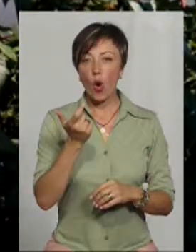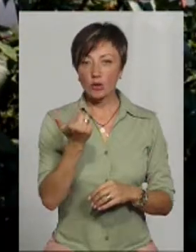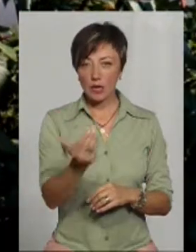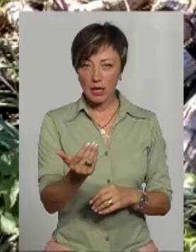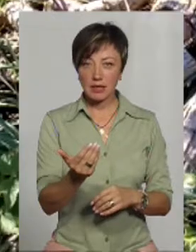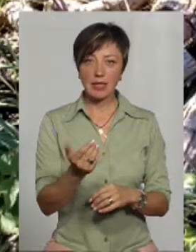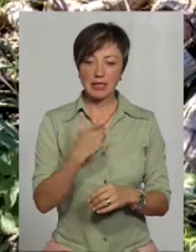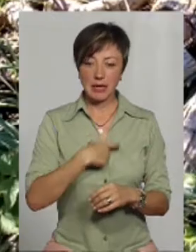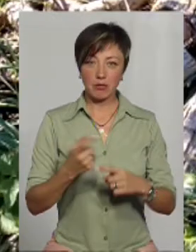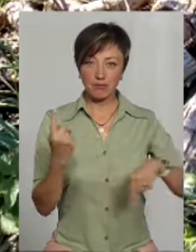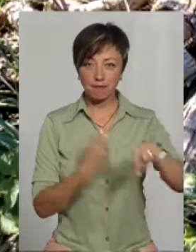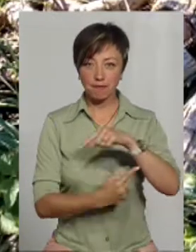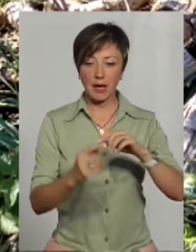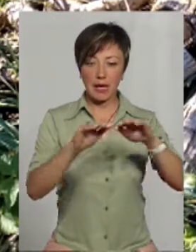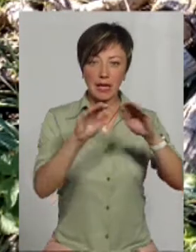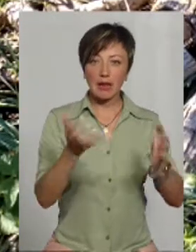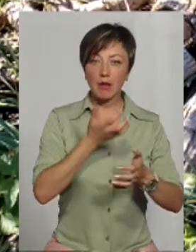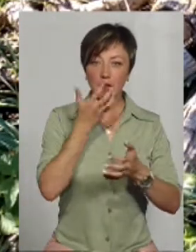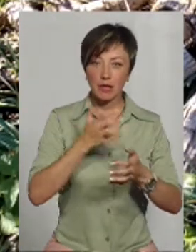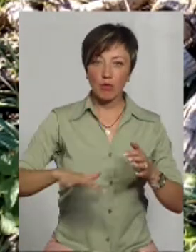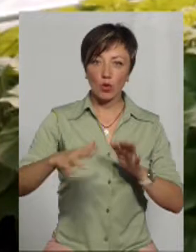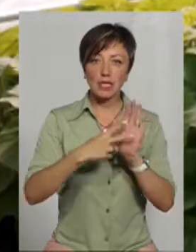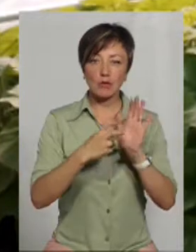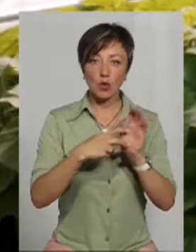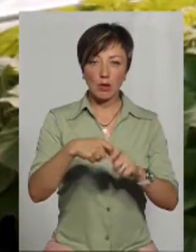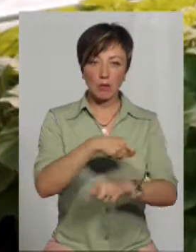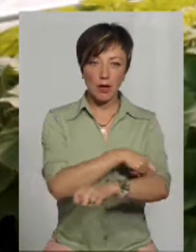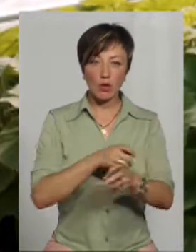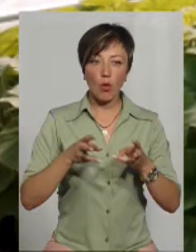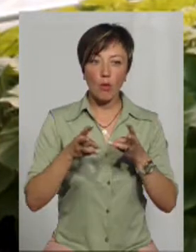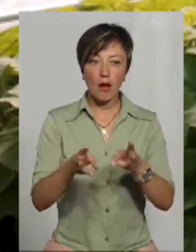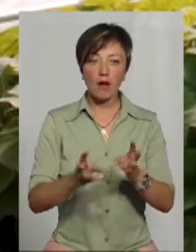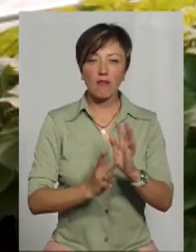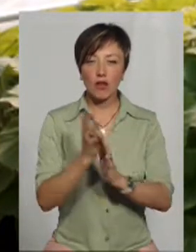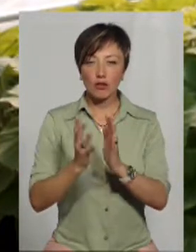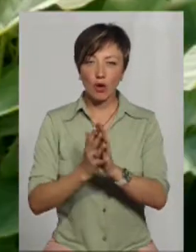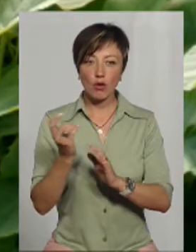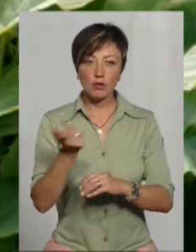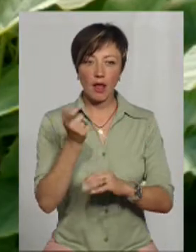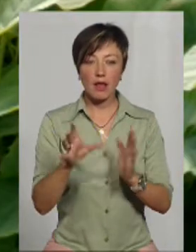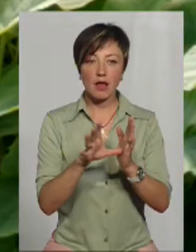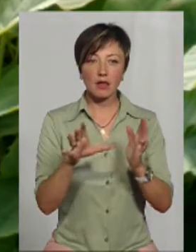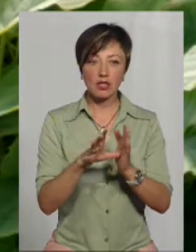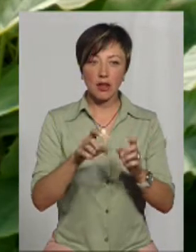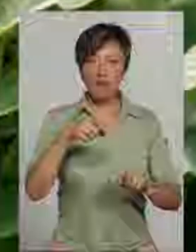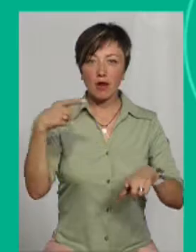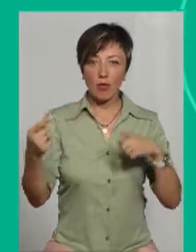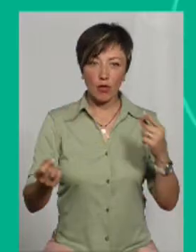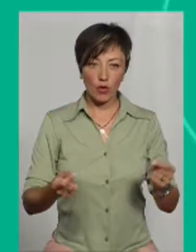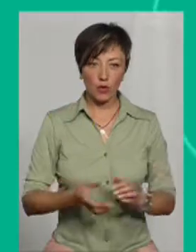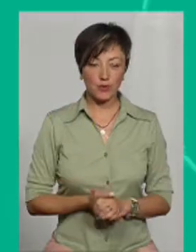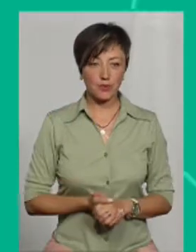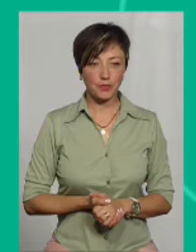на самозабезпеченні. Теплиці загальною площею приблизно 700 квадратних метрів опалюють вирощеною в господарстві енергетичною вербою та павлонією.